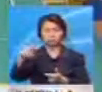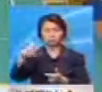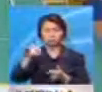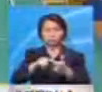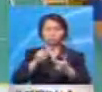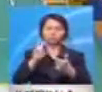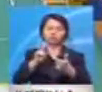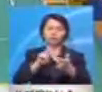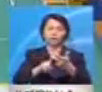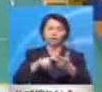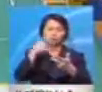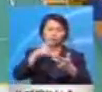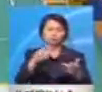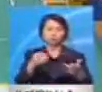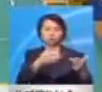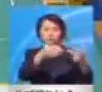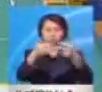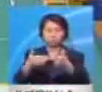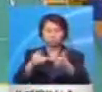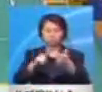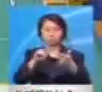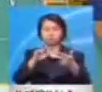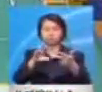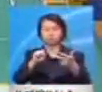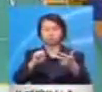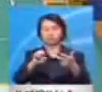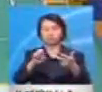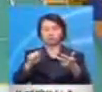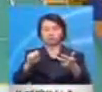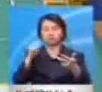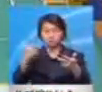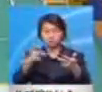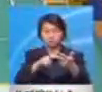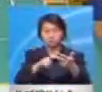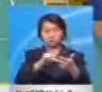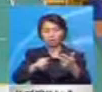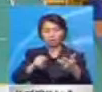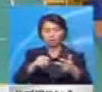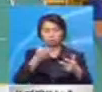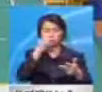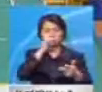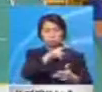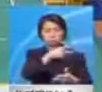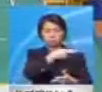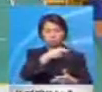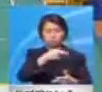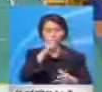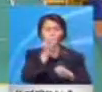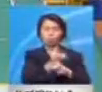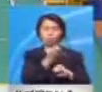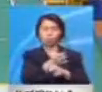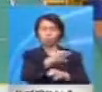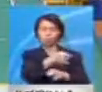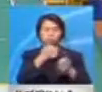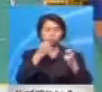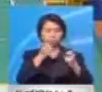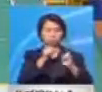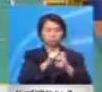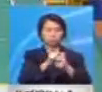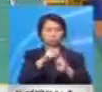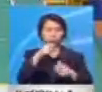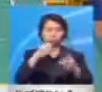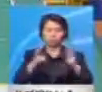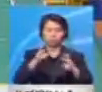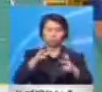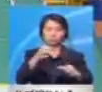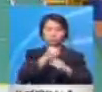di set kedua untuk mengheret perlawanan ke set penentuan namun kehandalan ton Toi dan Liliana sukar diatasi pengson liuing